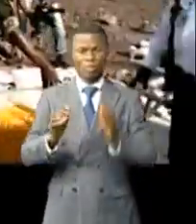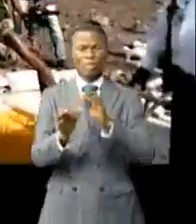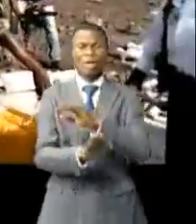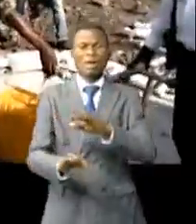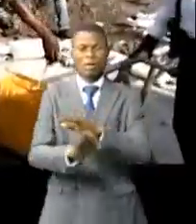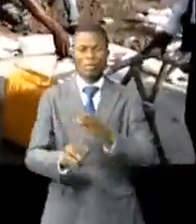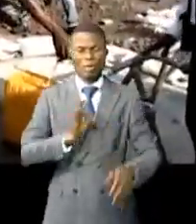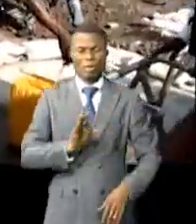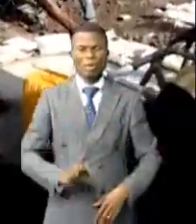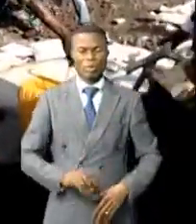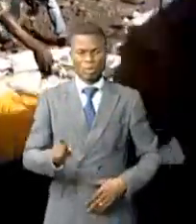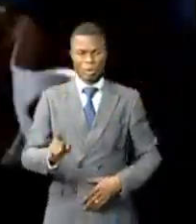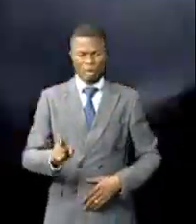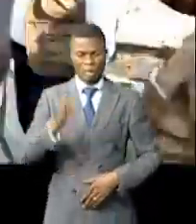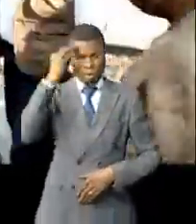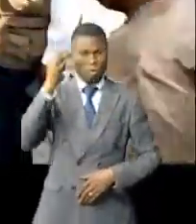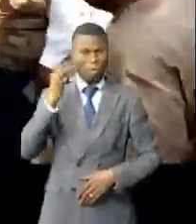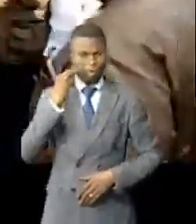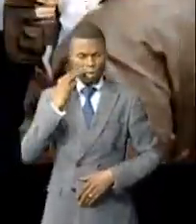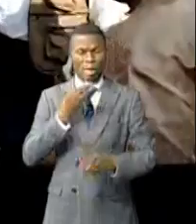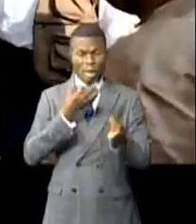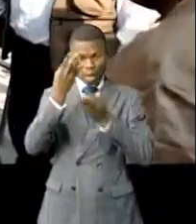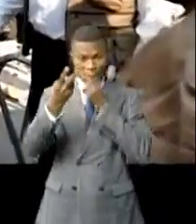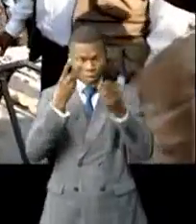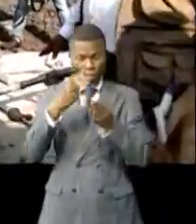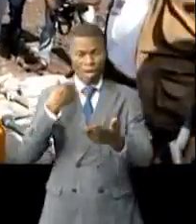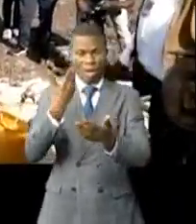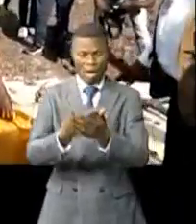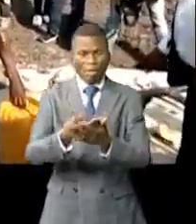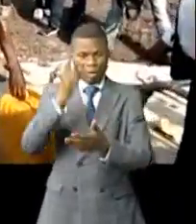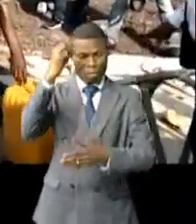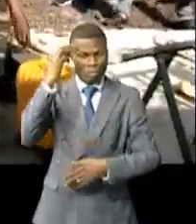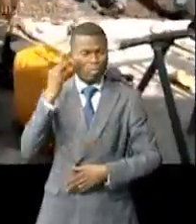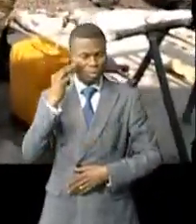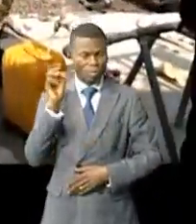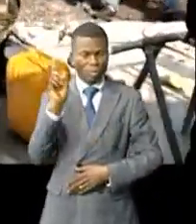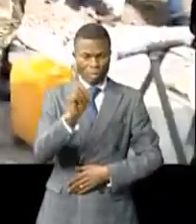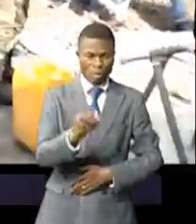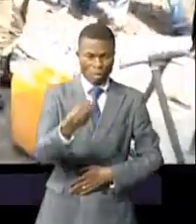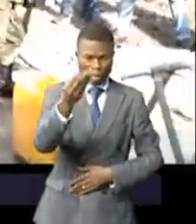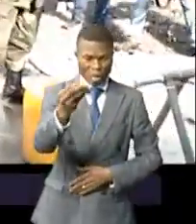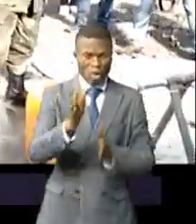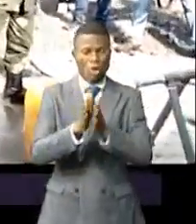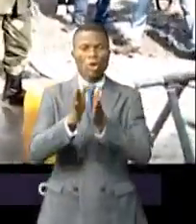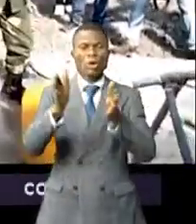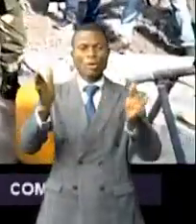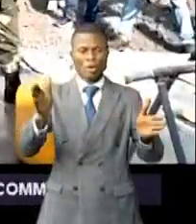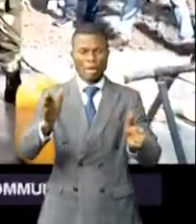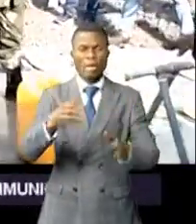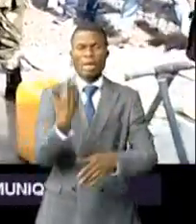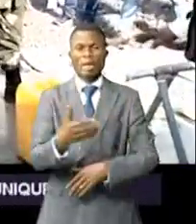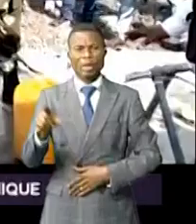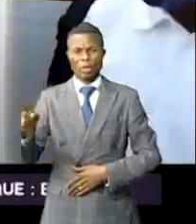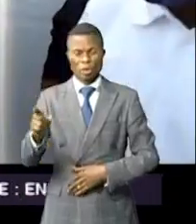Nyakiro Tshisekedi. Le ministre vient en éclaireur avant l'arrivée du Premier ministre qui va devoir remettre de manière officielle ce stock